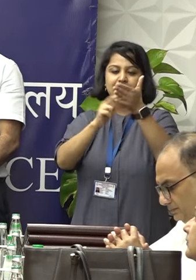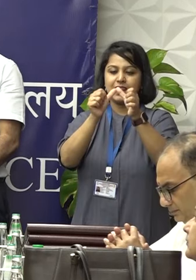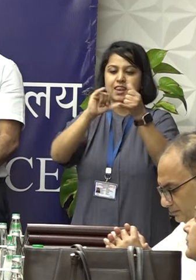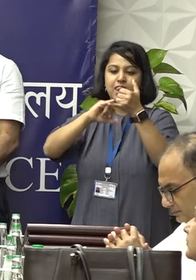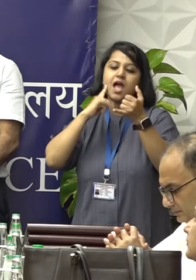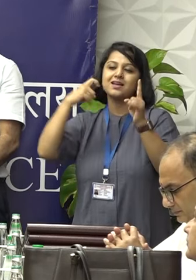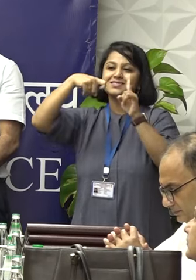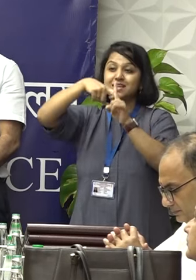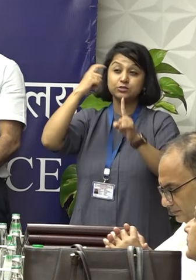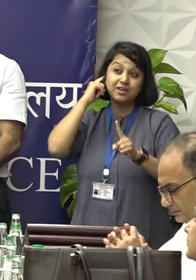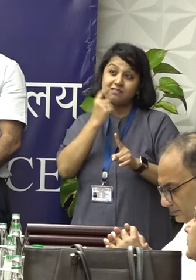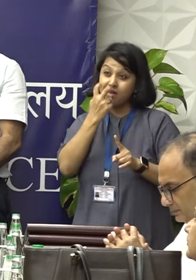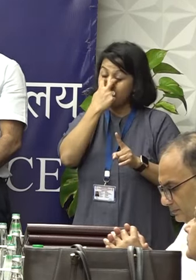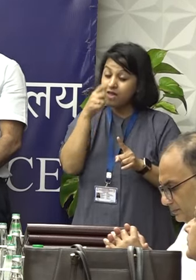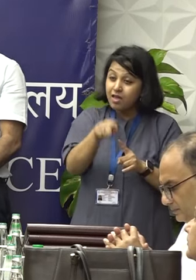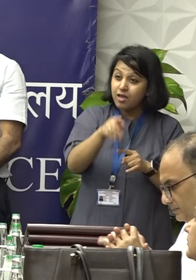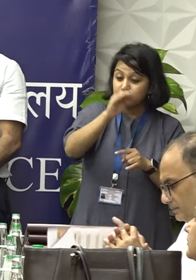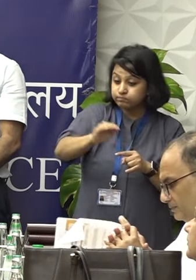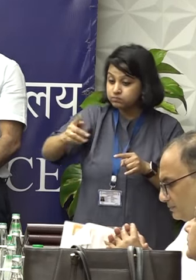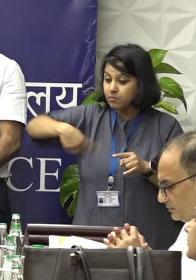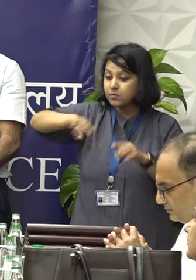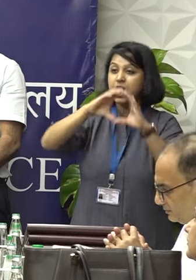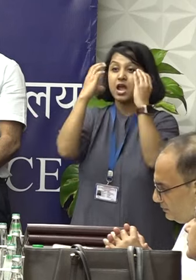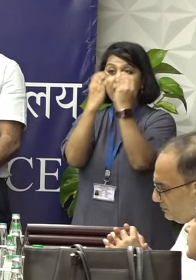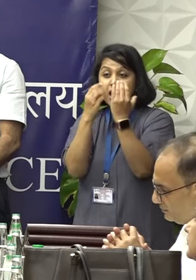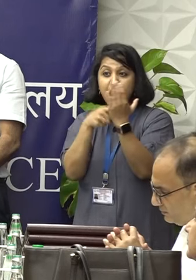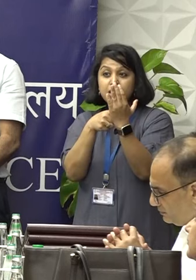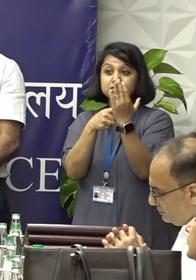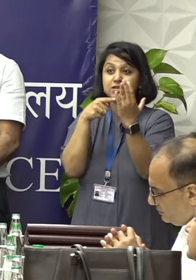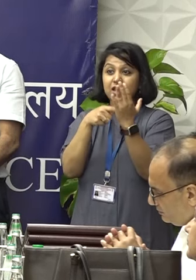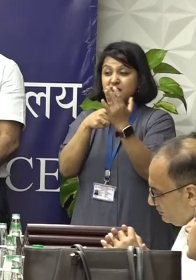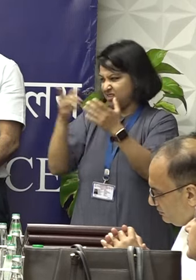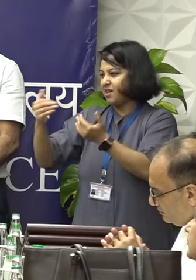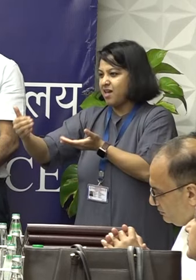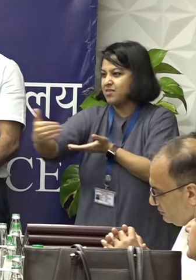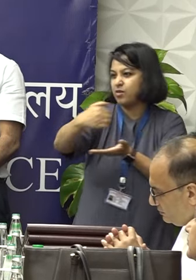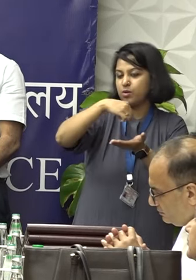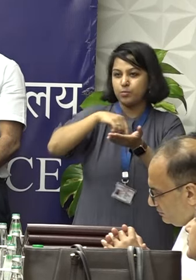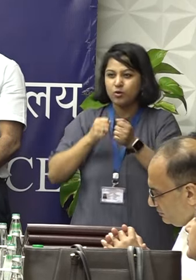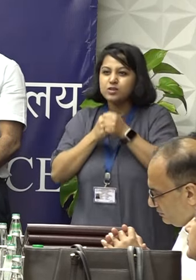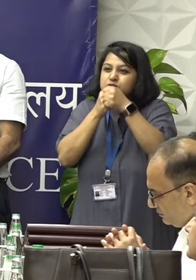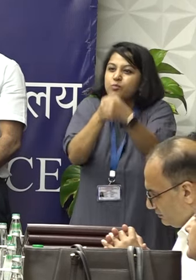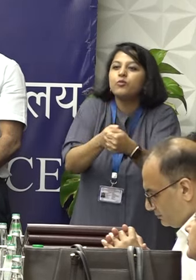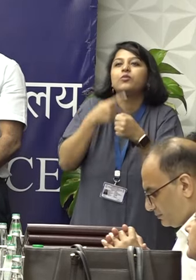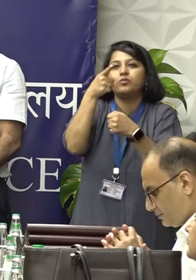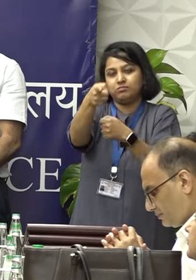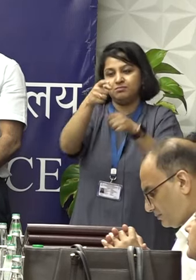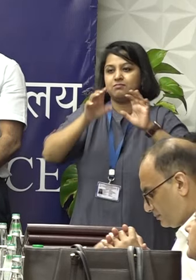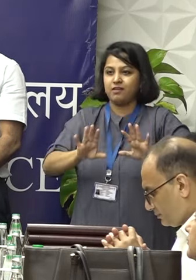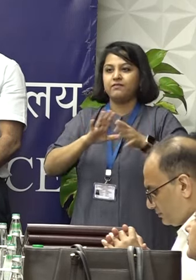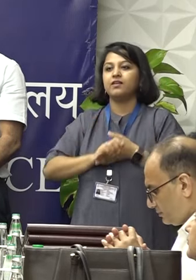दृष्टि बाधित वाले छात्रों और व्यक्तियों हेतु कक्षा के लिए सहयोग एकत्रित करने में उन्हें अपना सहयोग प्रदान करेंगे।